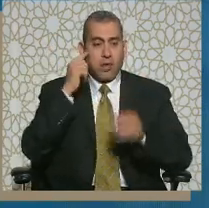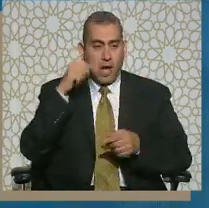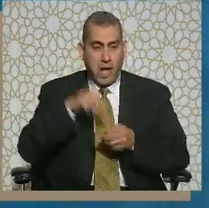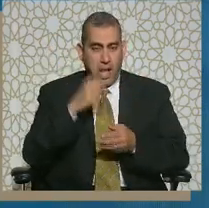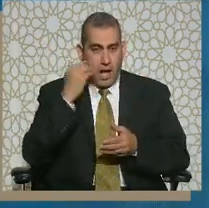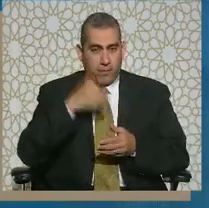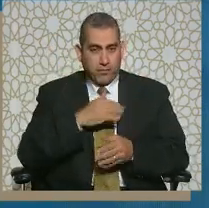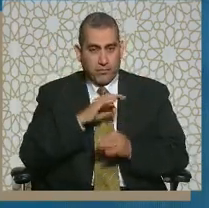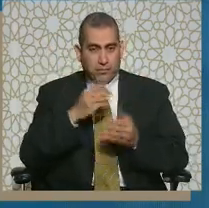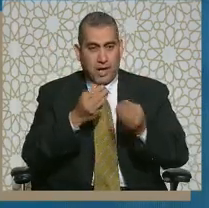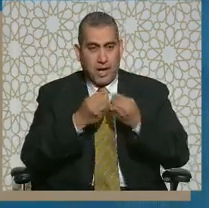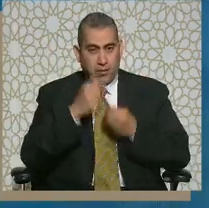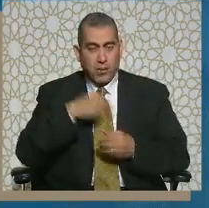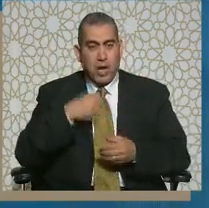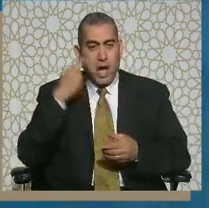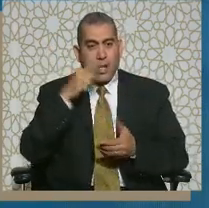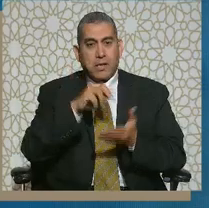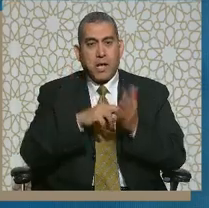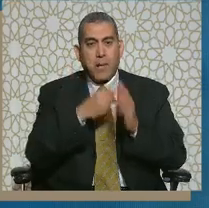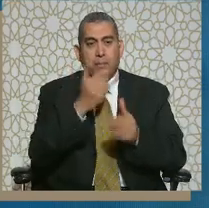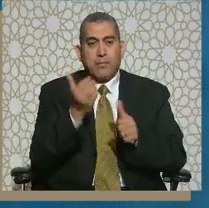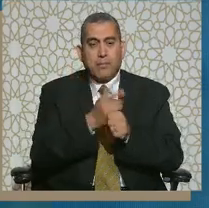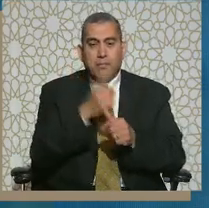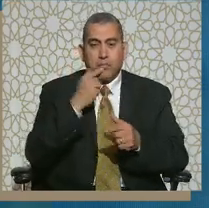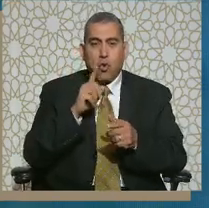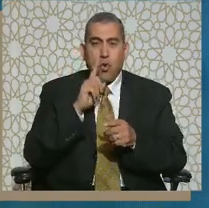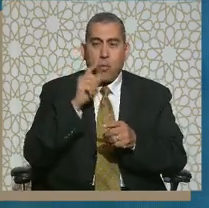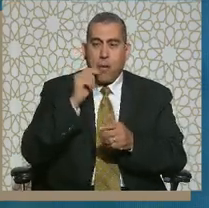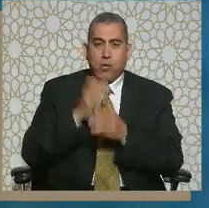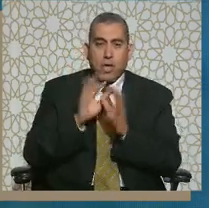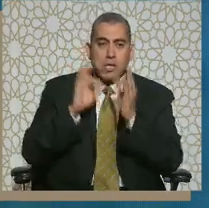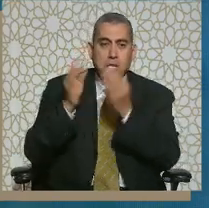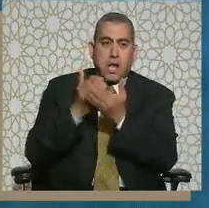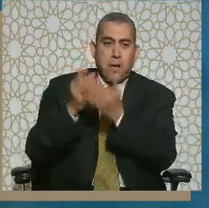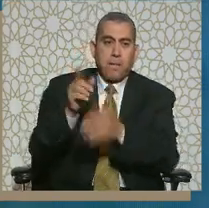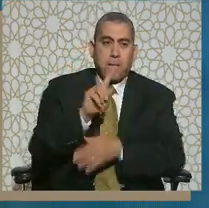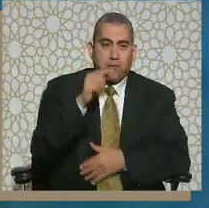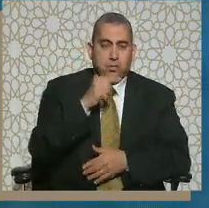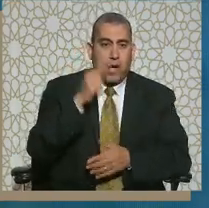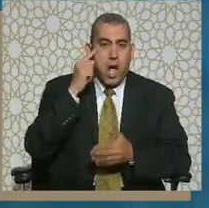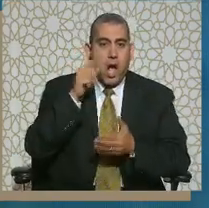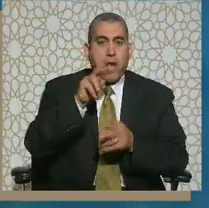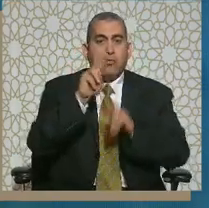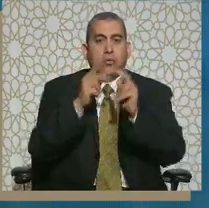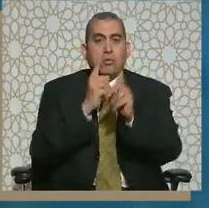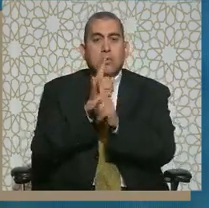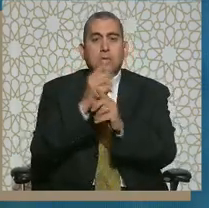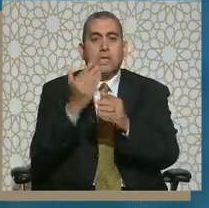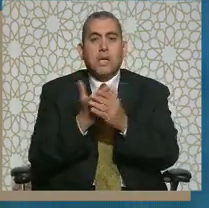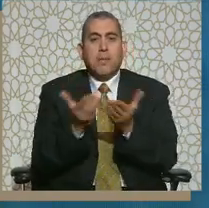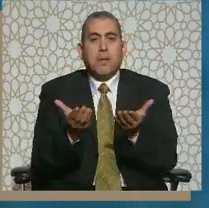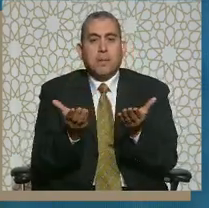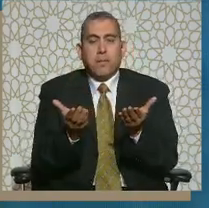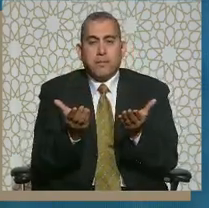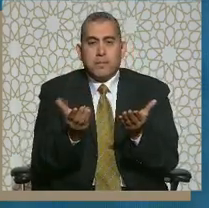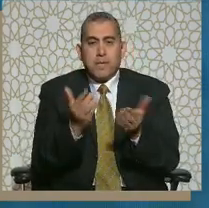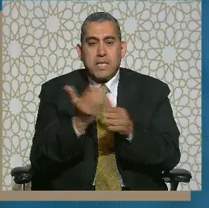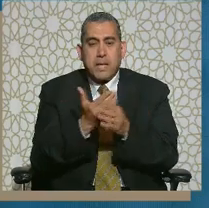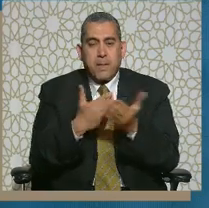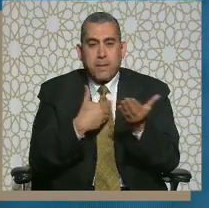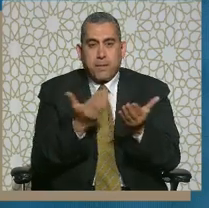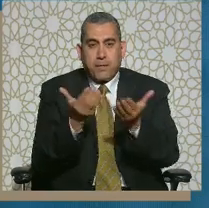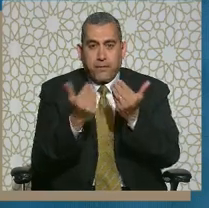مع انت ماتمتش مع اهلي بشكل صحيح فلازم نعرف السبب السبب